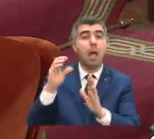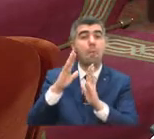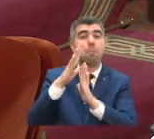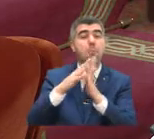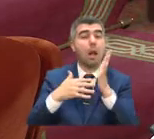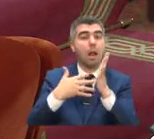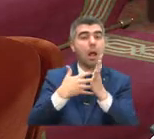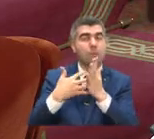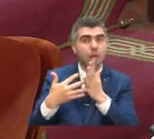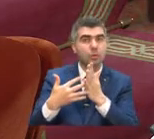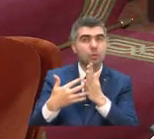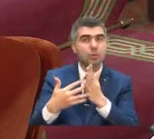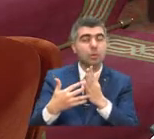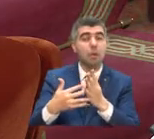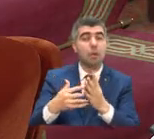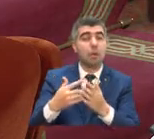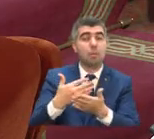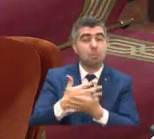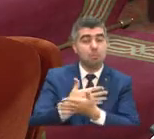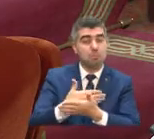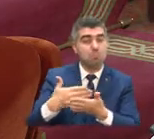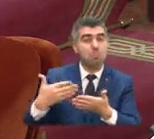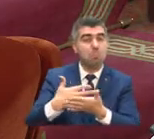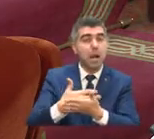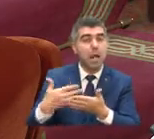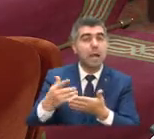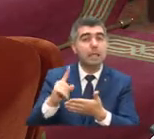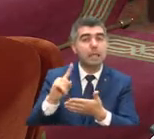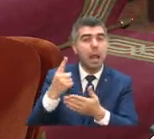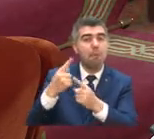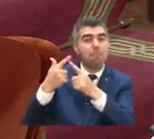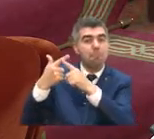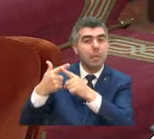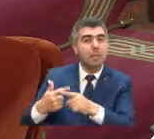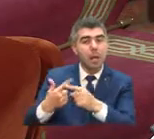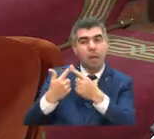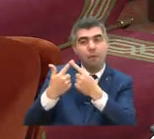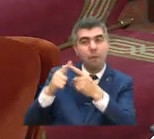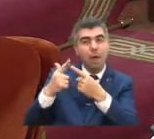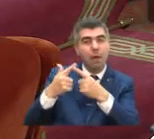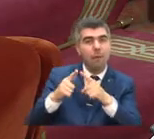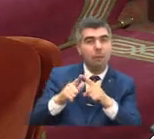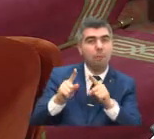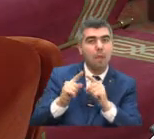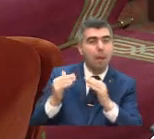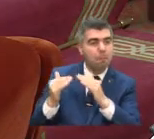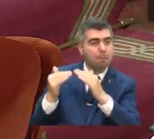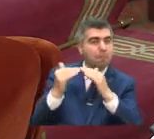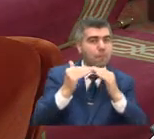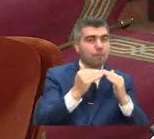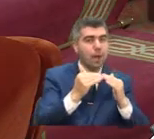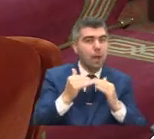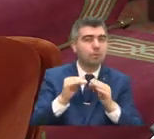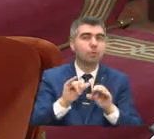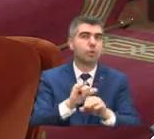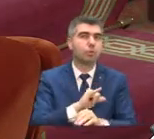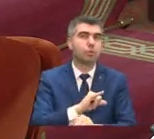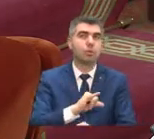كاين ملايير الدراهم اللي كتمشي في برامج مختلفه، ما كاينش واحد النوع الالتقائيه والتنسيق. الهدف